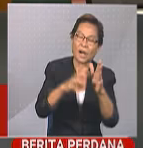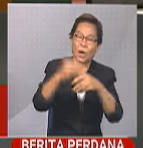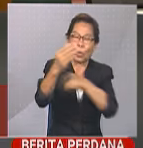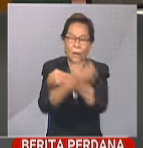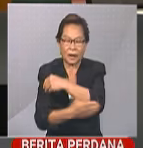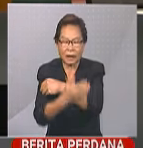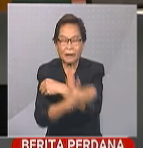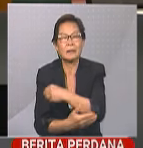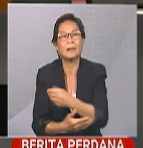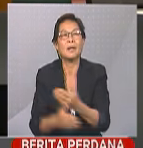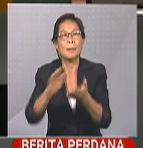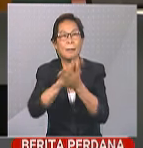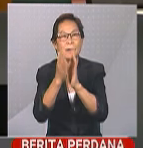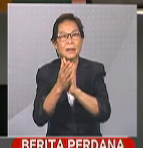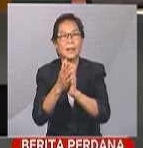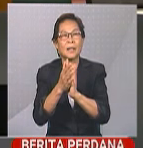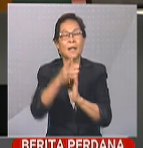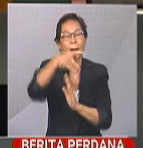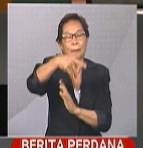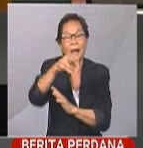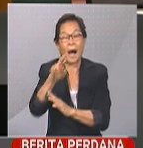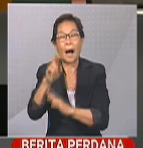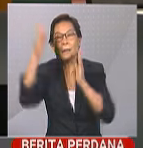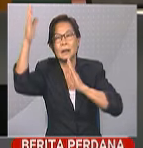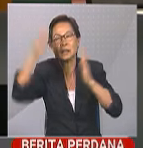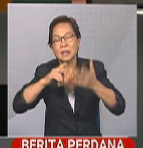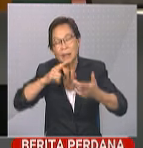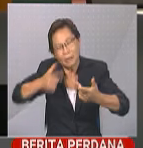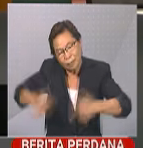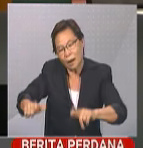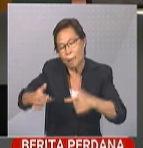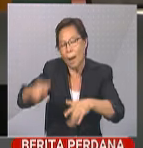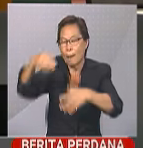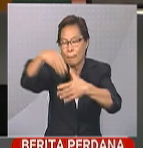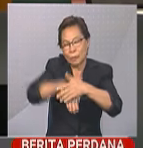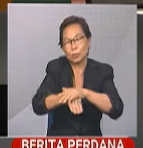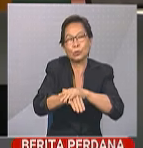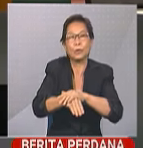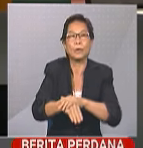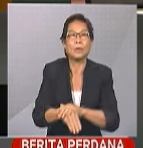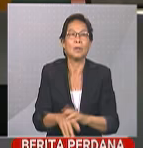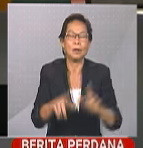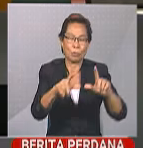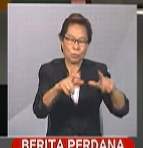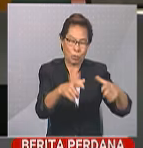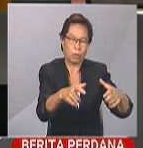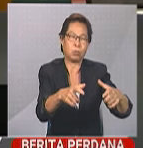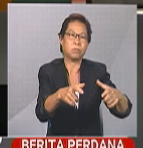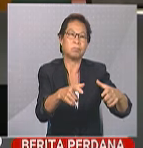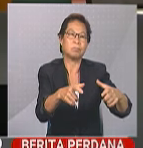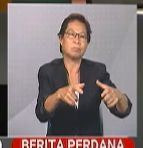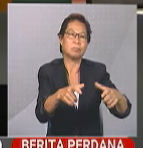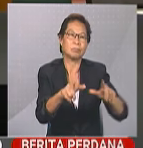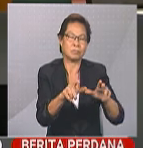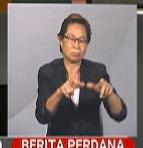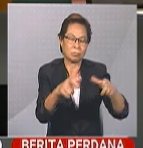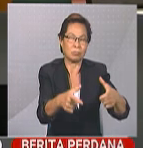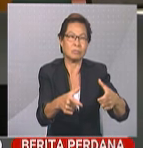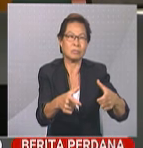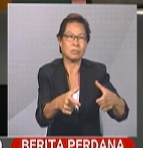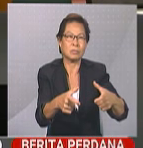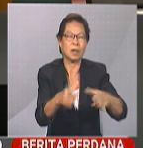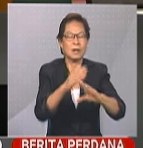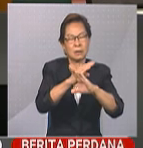telepon mereka yang menjadi penduduk tetap disini yakni ke benarkan masuk selain factory ini kita bersekat